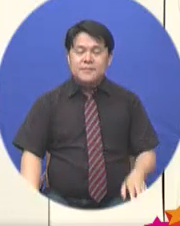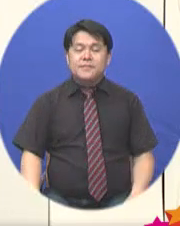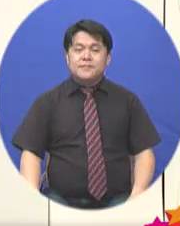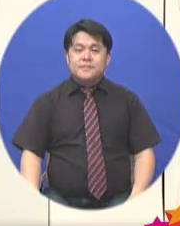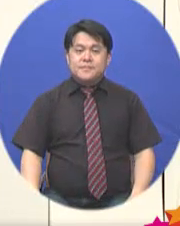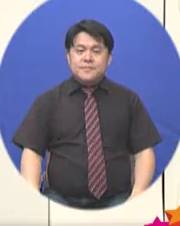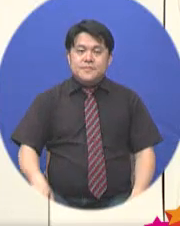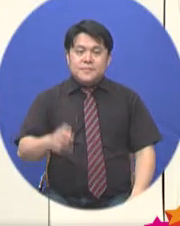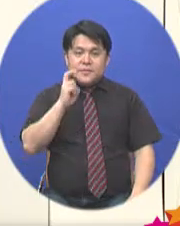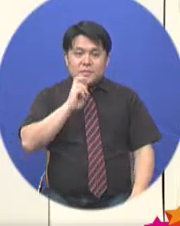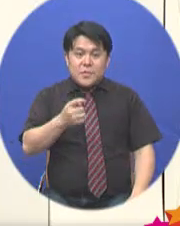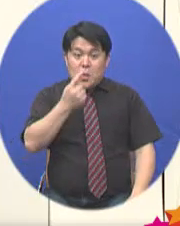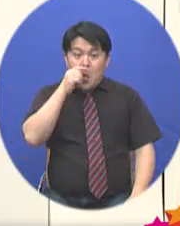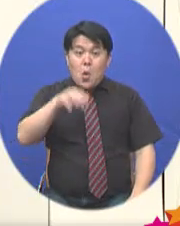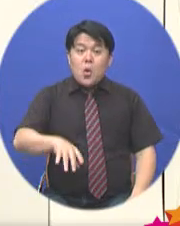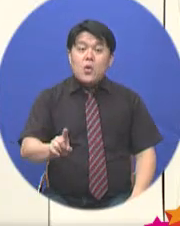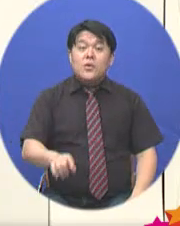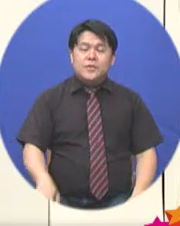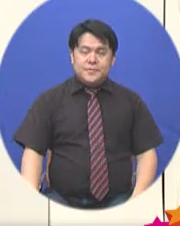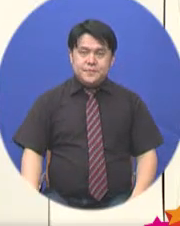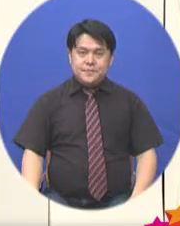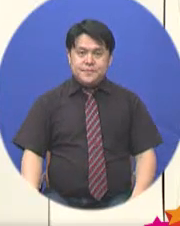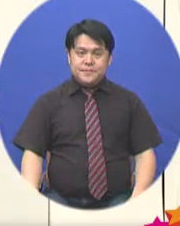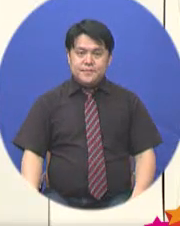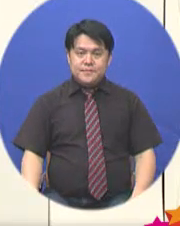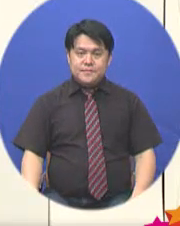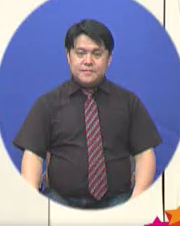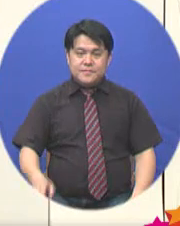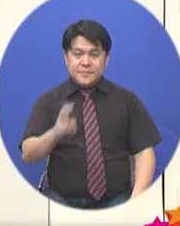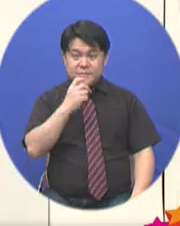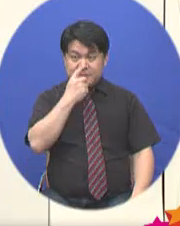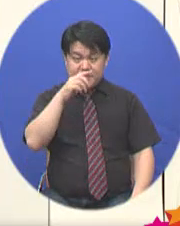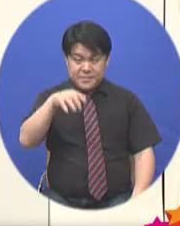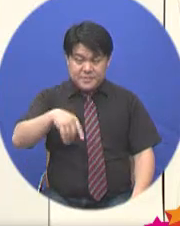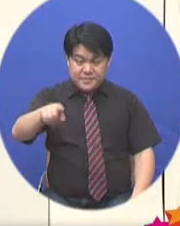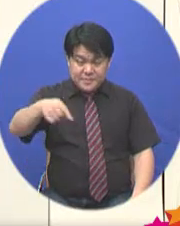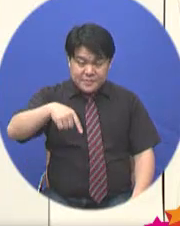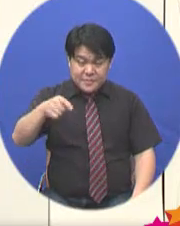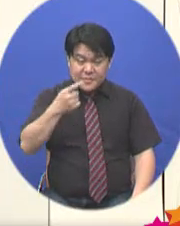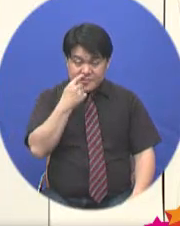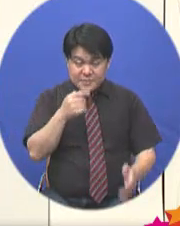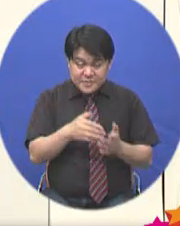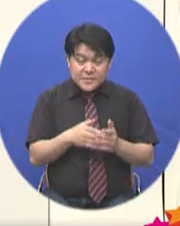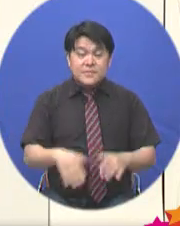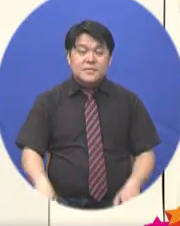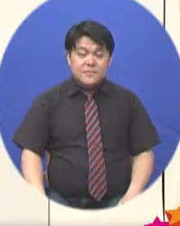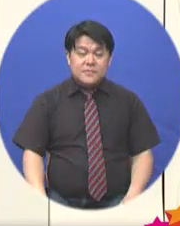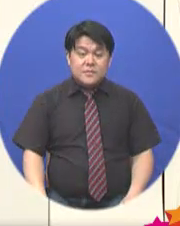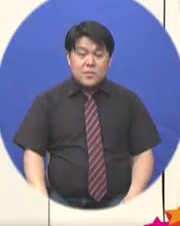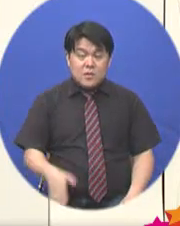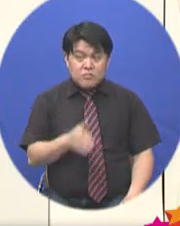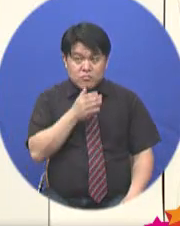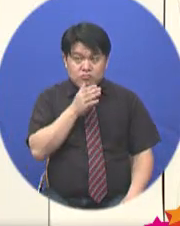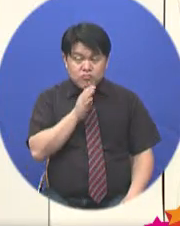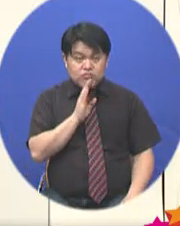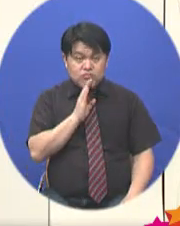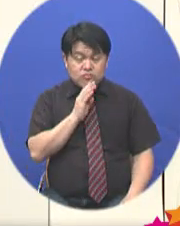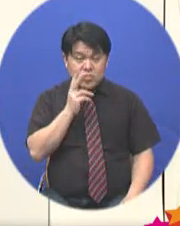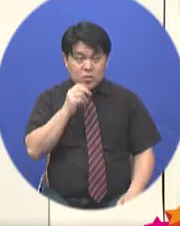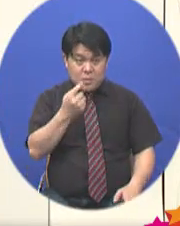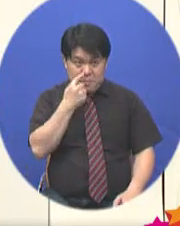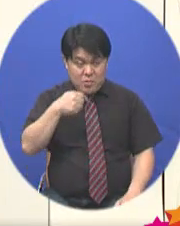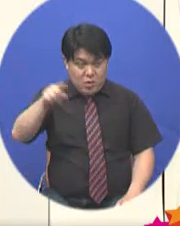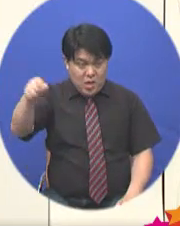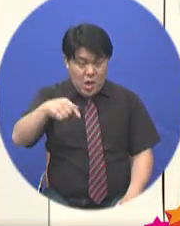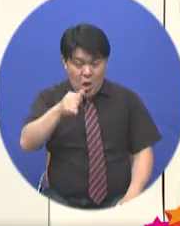이 노래를 어디서 배우셨어요? 노래 교실에서요. 노래 교실. 아, 그래요. 노래 교실 다니시는 거니까